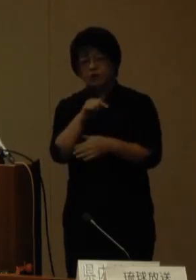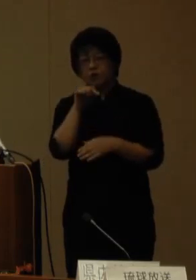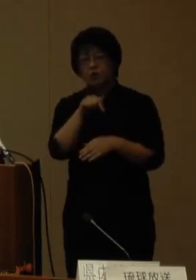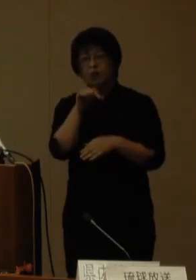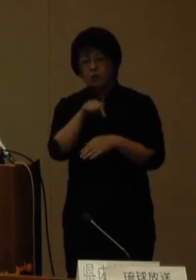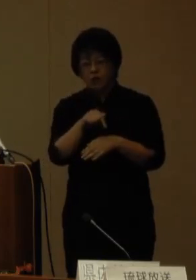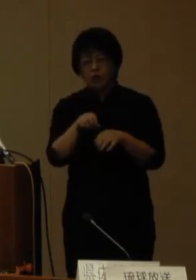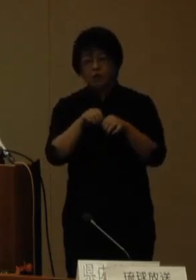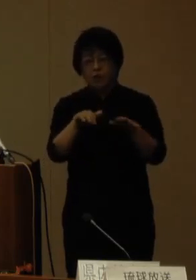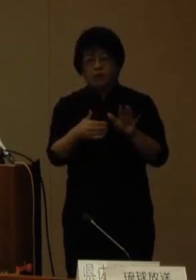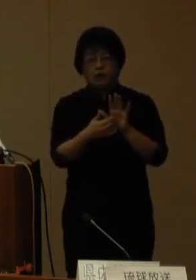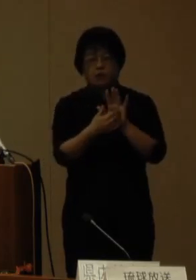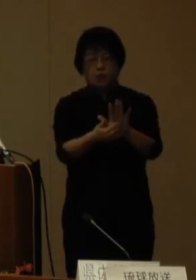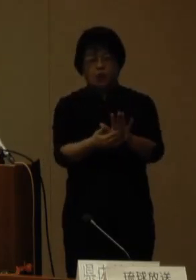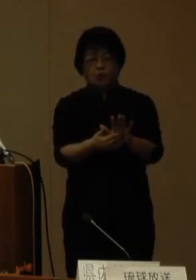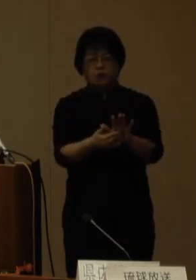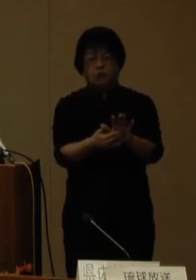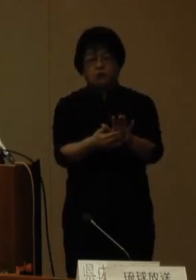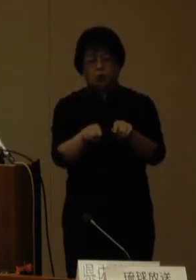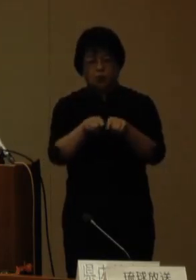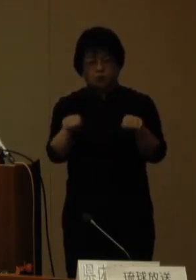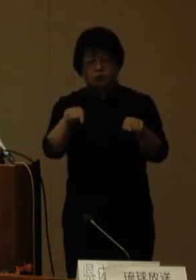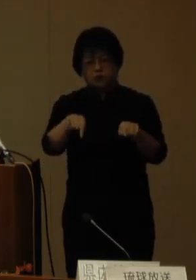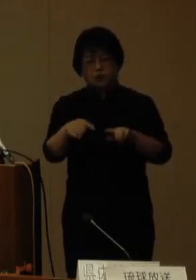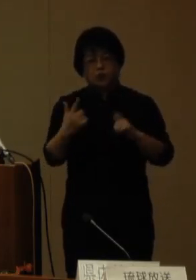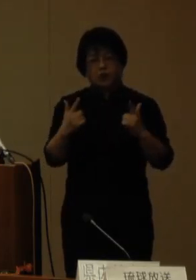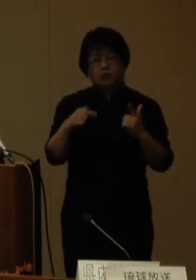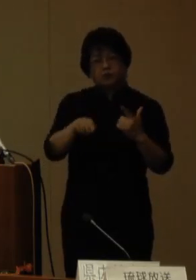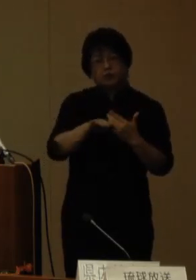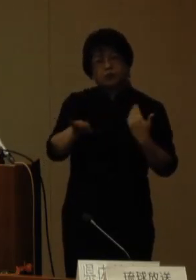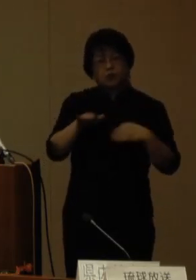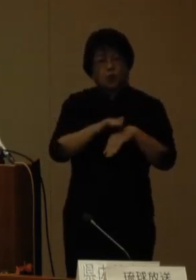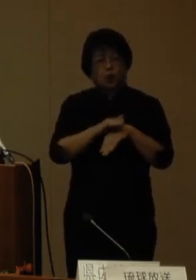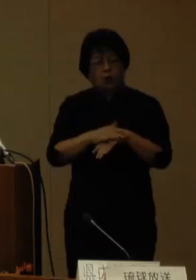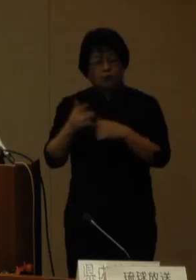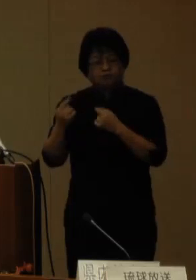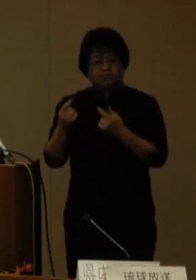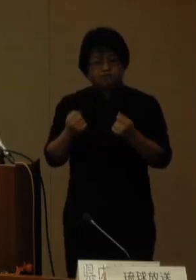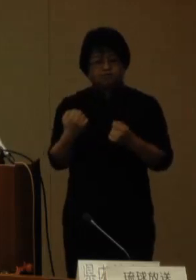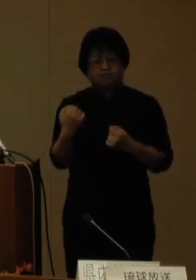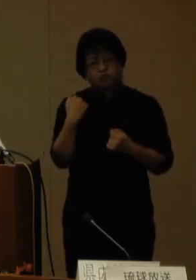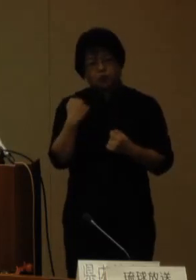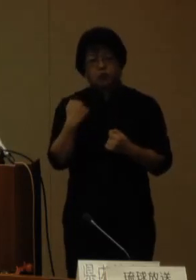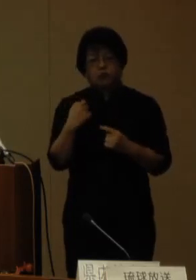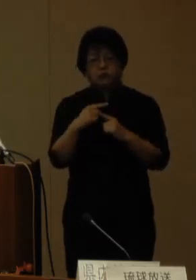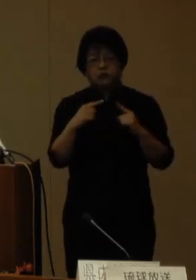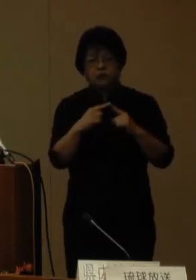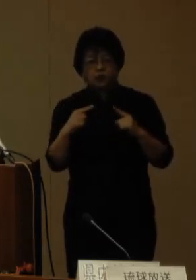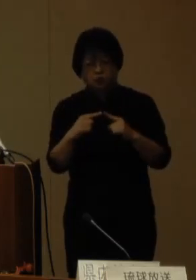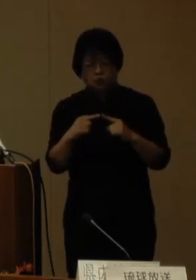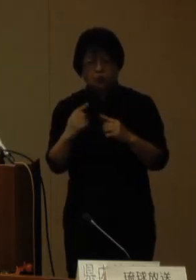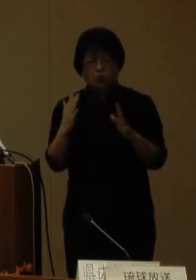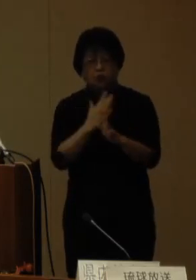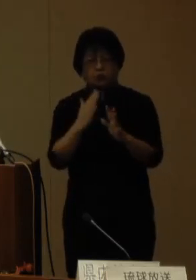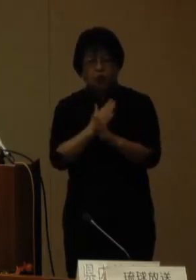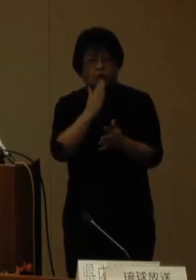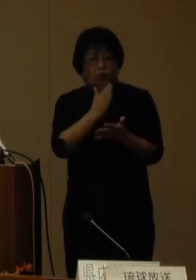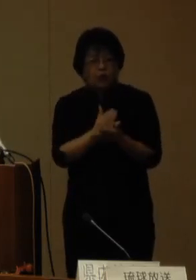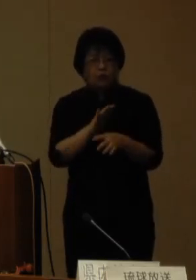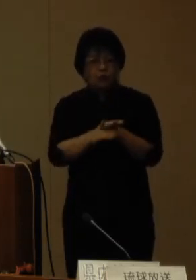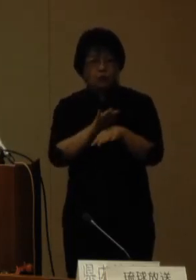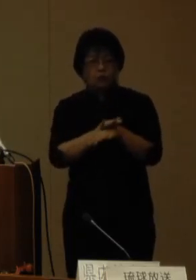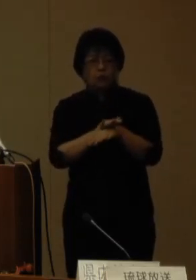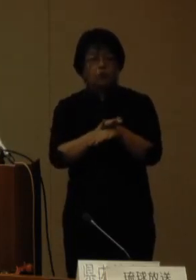染まん延防止対策の措置ではなく、しっかり強い人流の抑制をしなければいけないということ